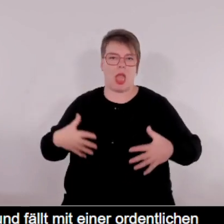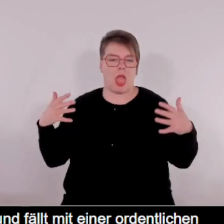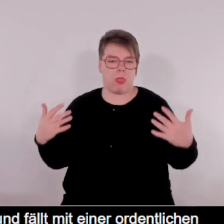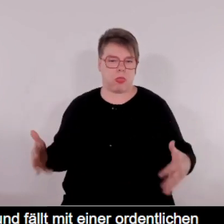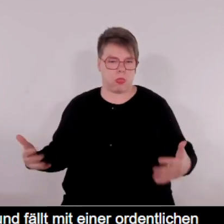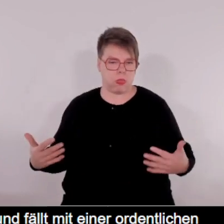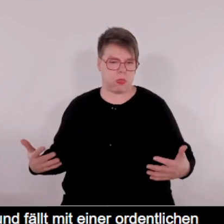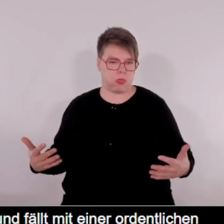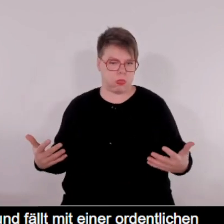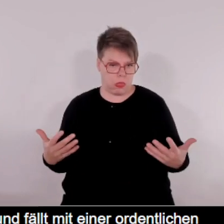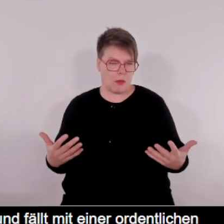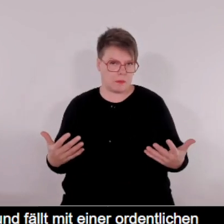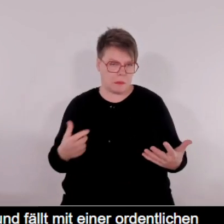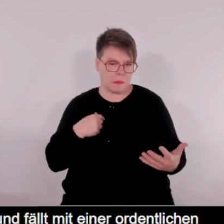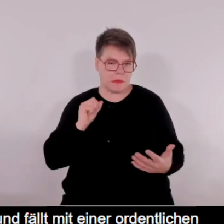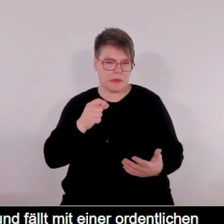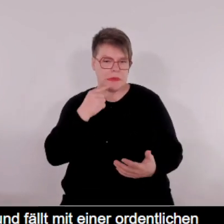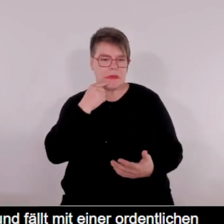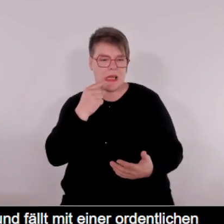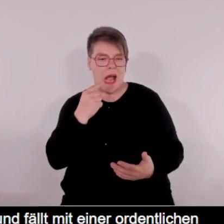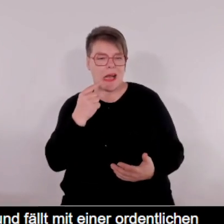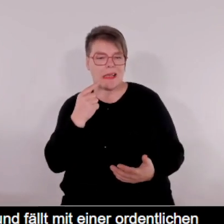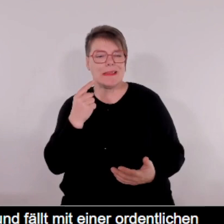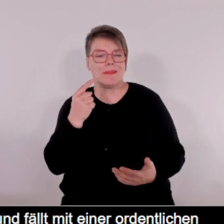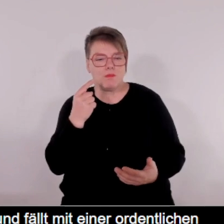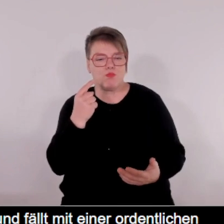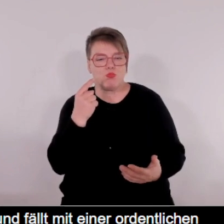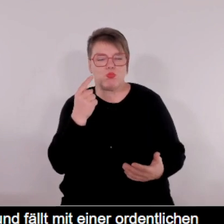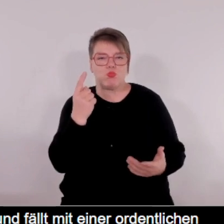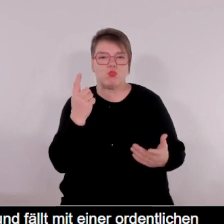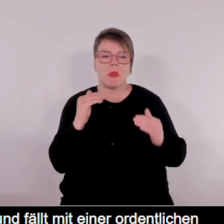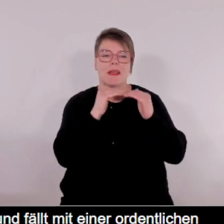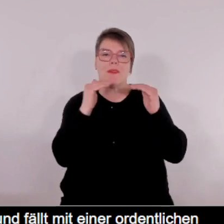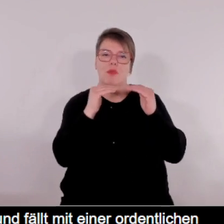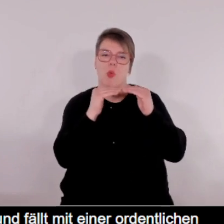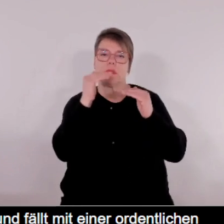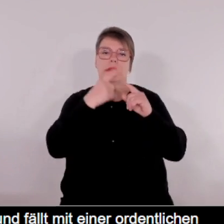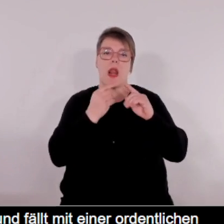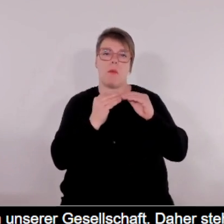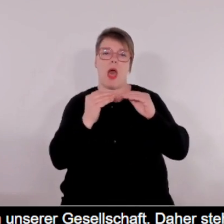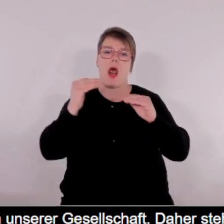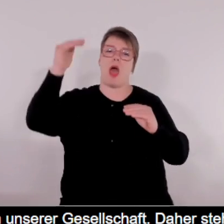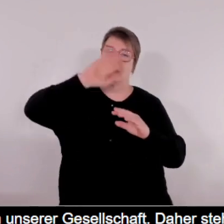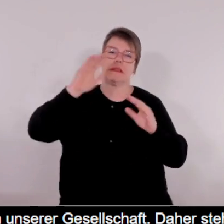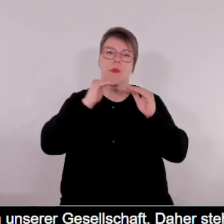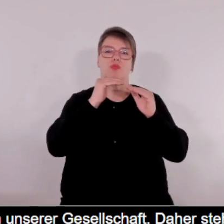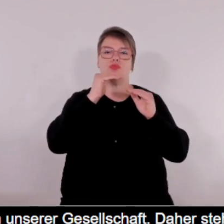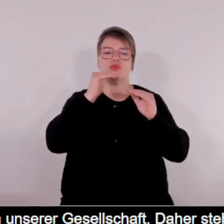will es gar nicht glauben, aber es geht tatsächlich ohne diese Vorgaben aus Berlin. Bei den Erwachsenen ist der Trend laut dem